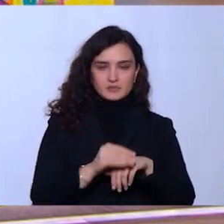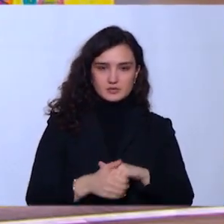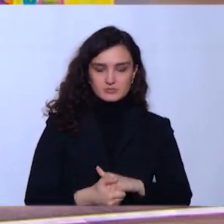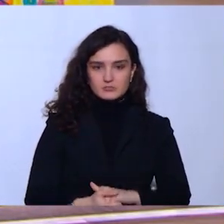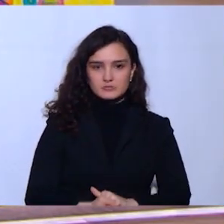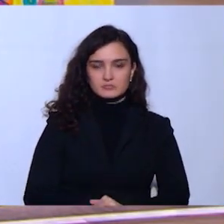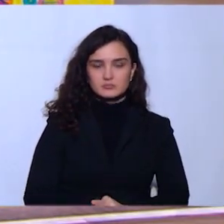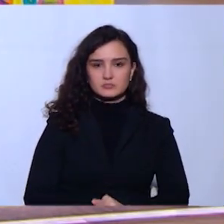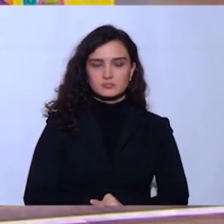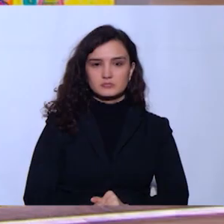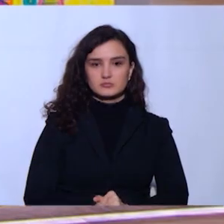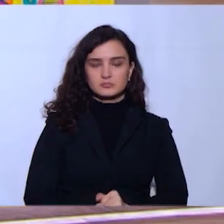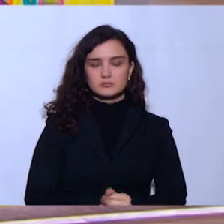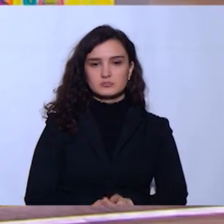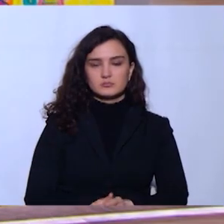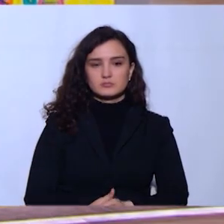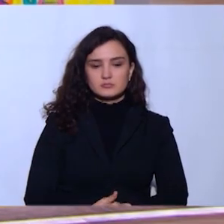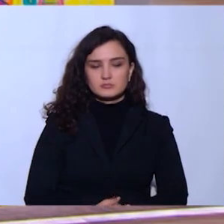მე ამას